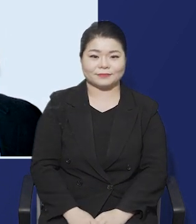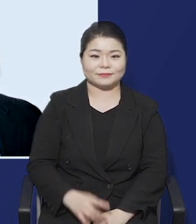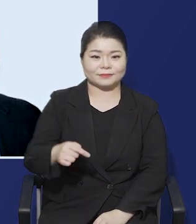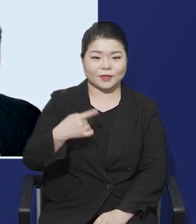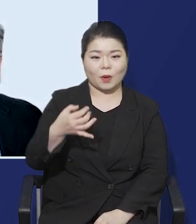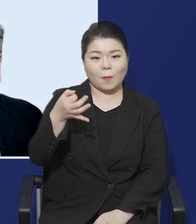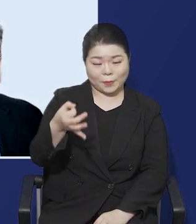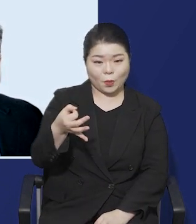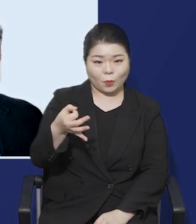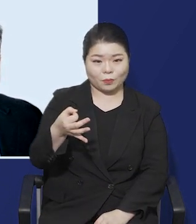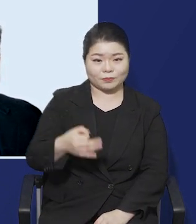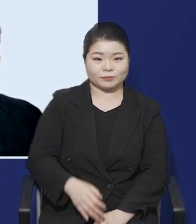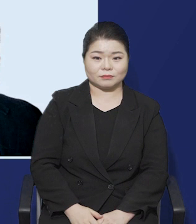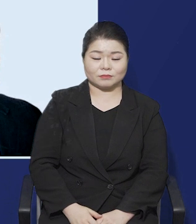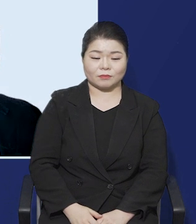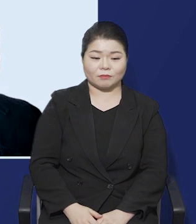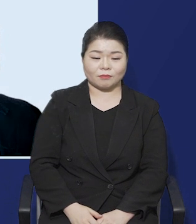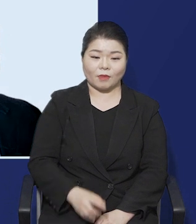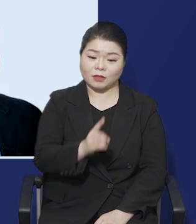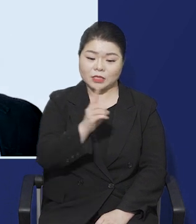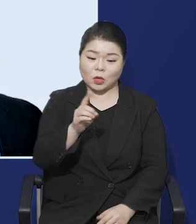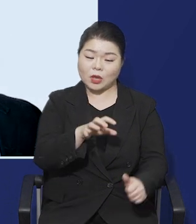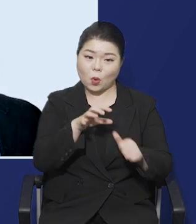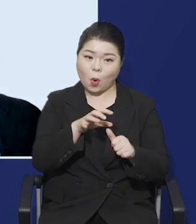다음은 비용의 효율성입니다. 아무래도 디지털 마케팅은